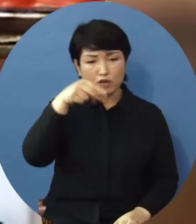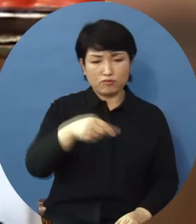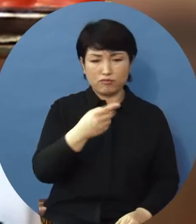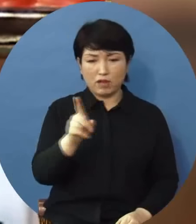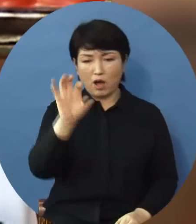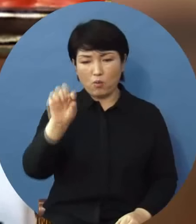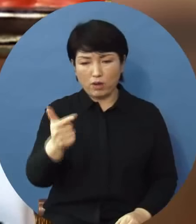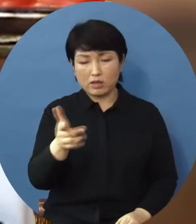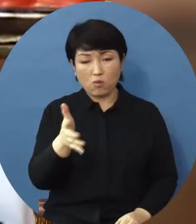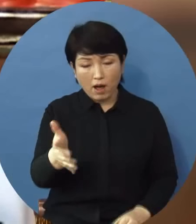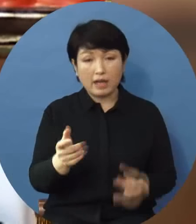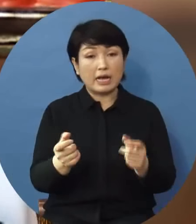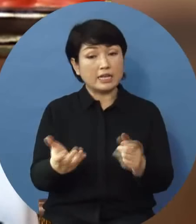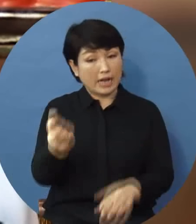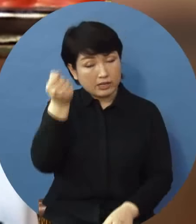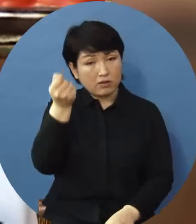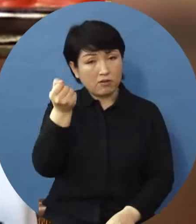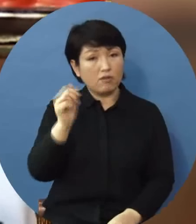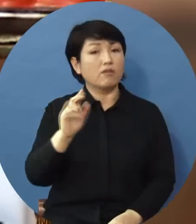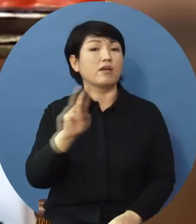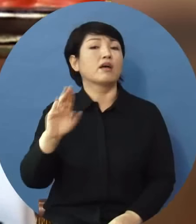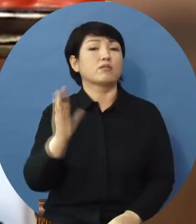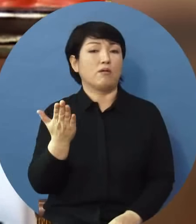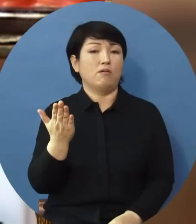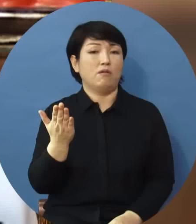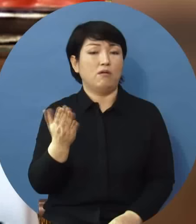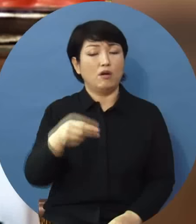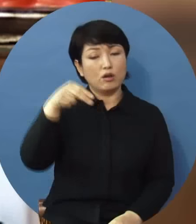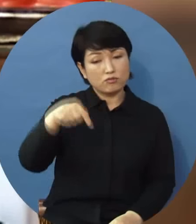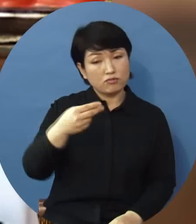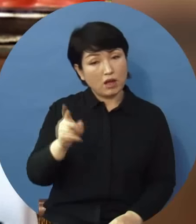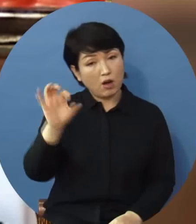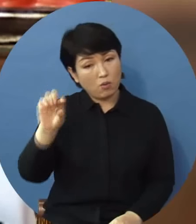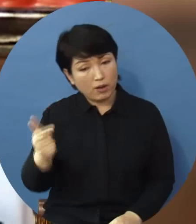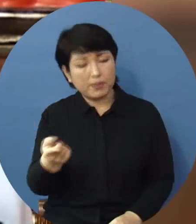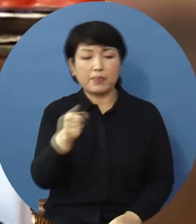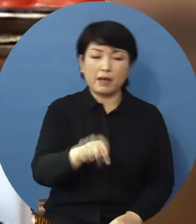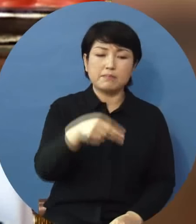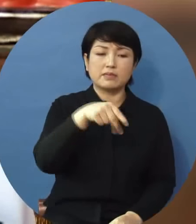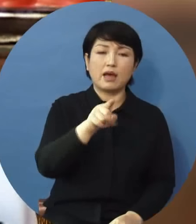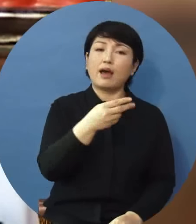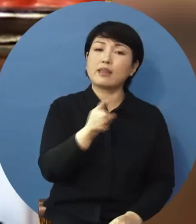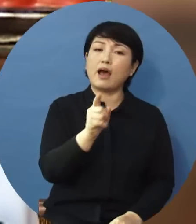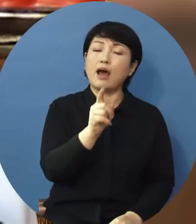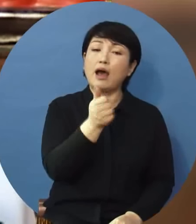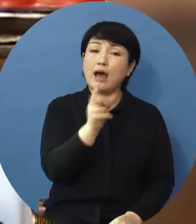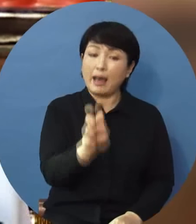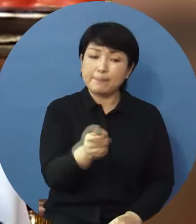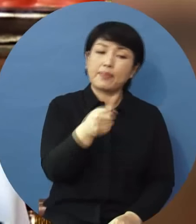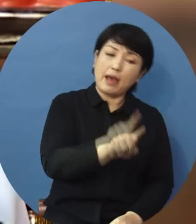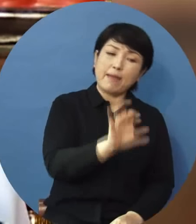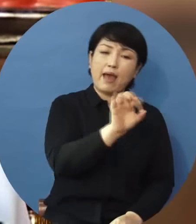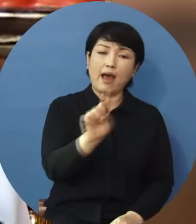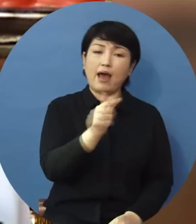수다원과를 증득해야 됩니다. 그래서 수다원, 그 다음에 사다함, 그 다음에